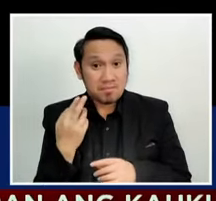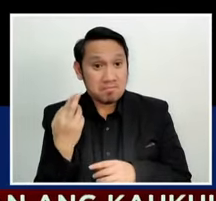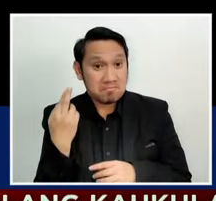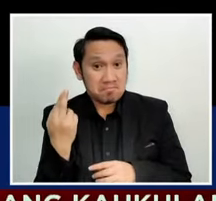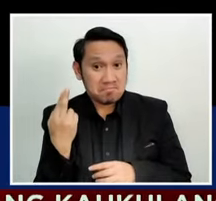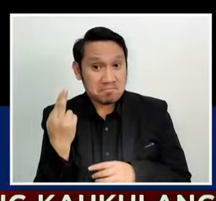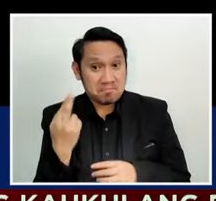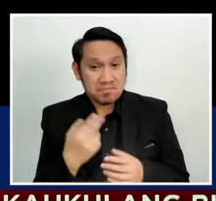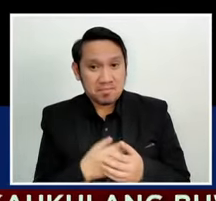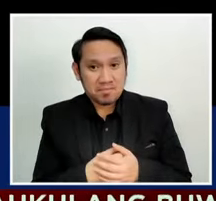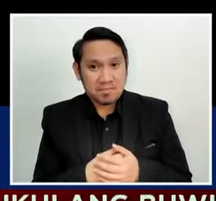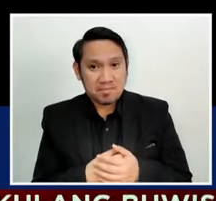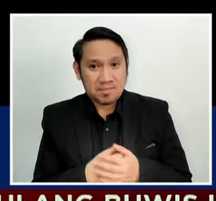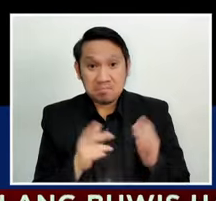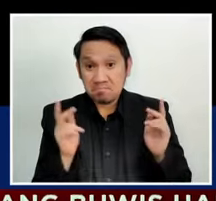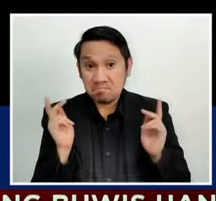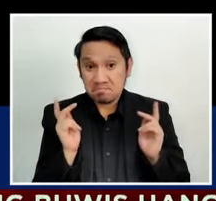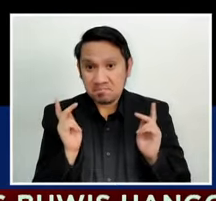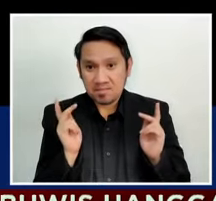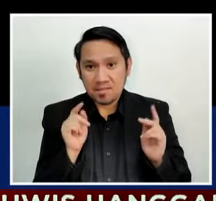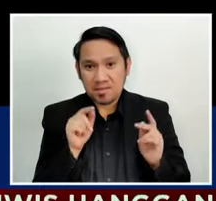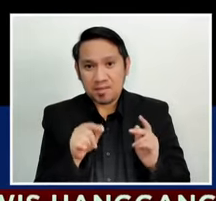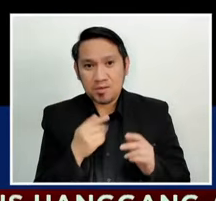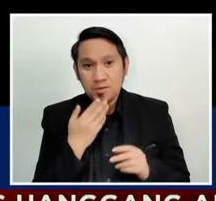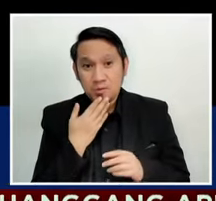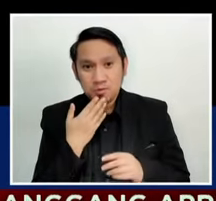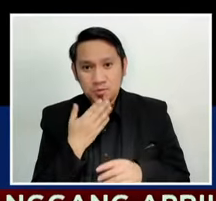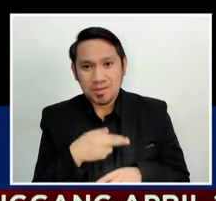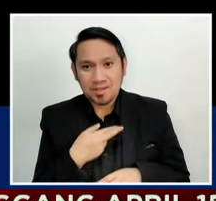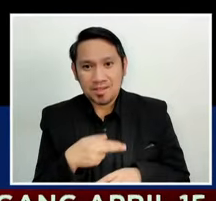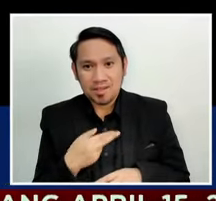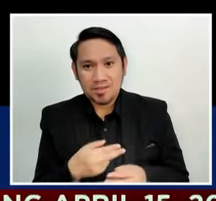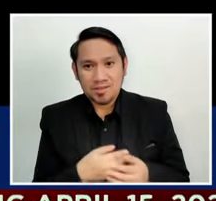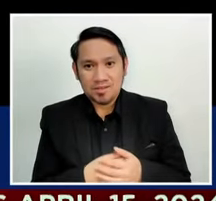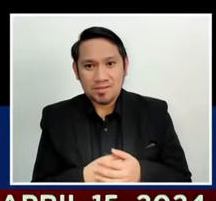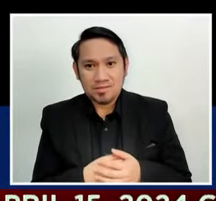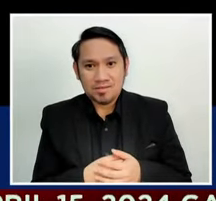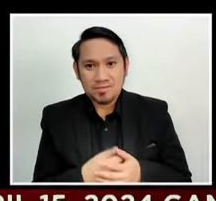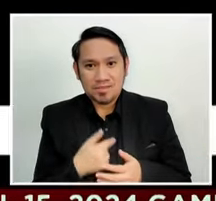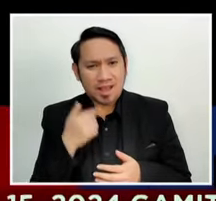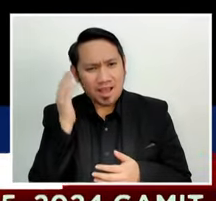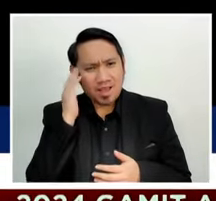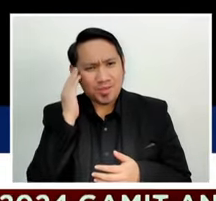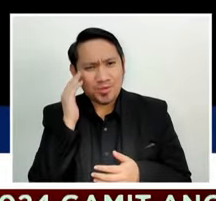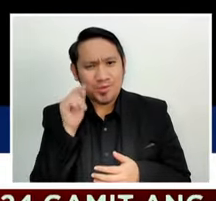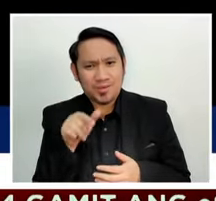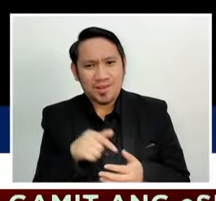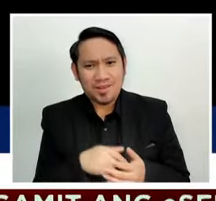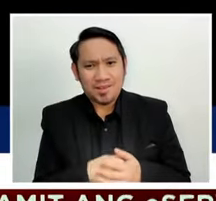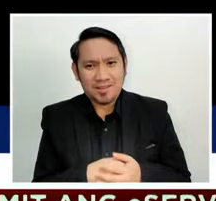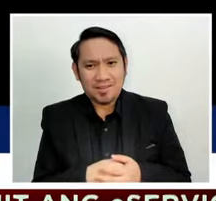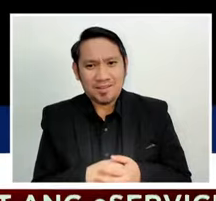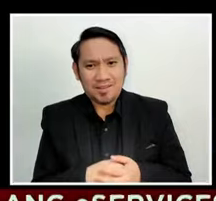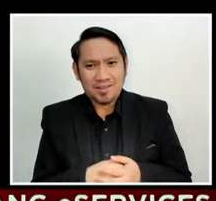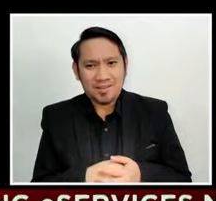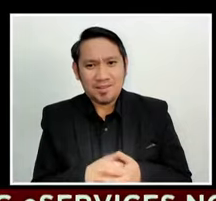Cherry. Kinilig din ang ilang fans sa sweet na reaksyon ni Kyle. I knew it!